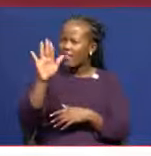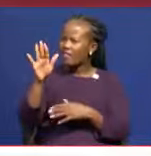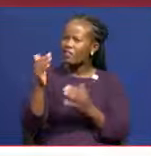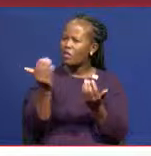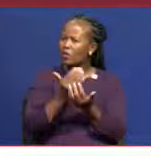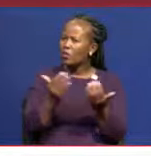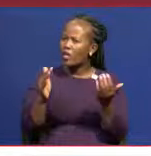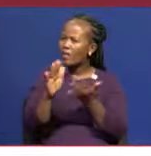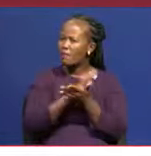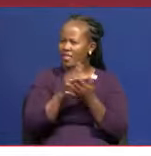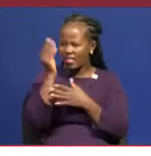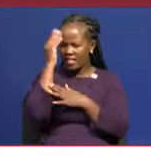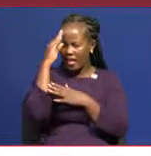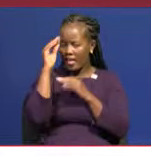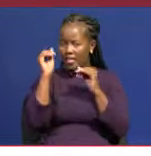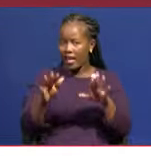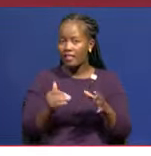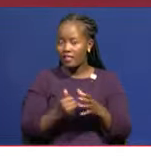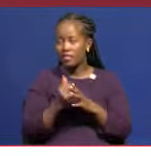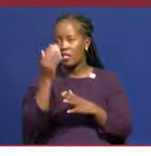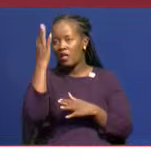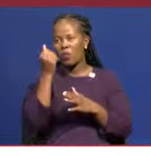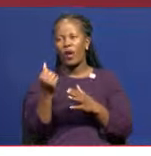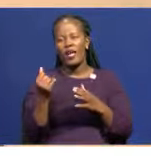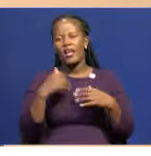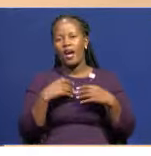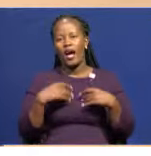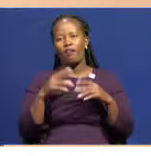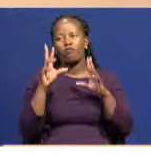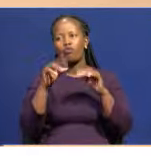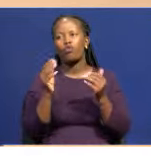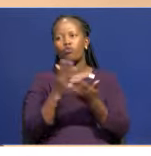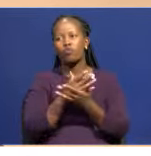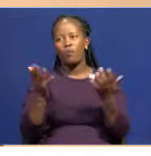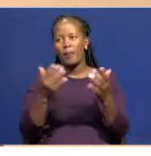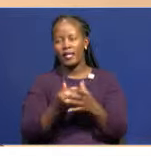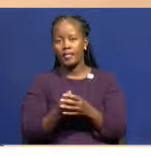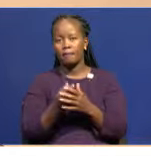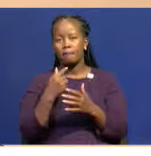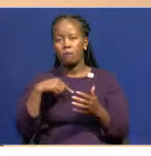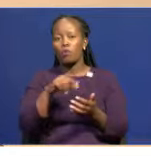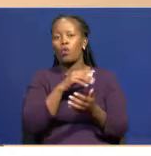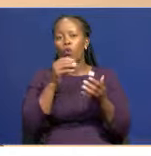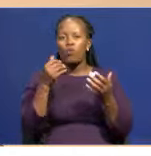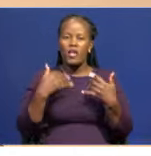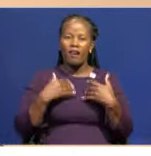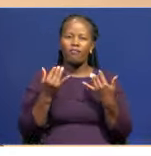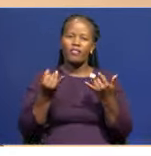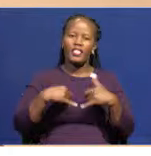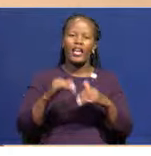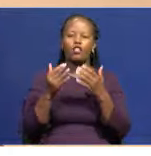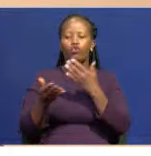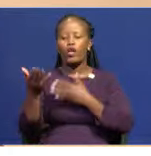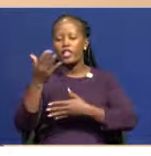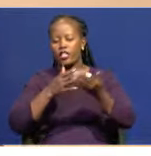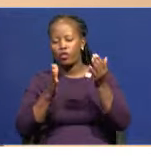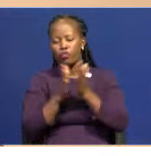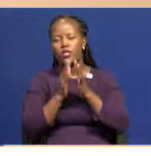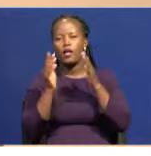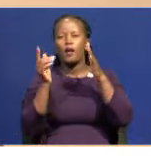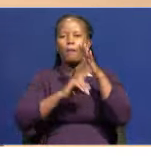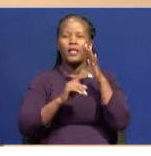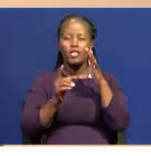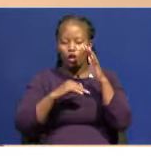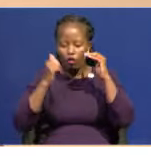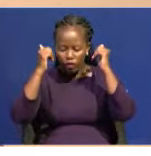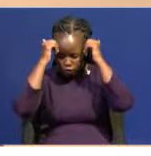rasmi. Hii ni kutokana na ukosefu wa miundombinu muhimu. We engaged the Ministry of Education recently, and